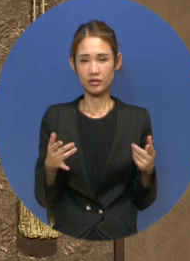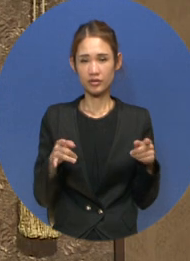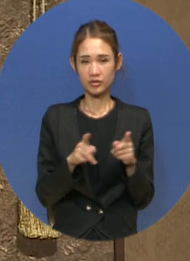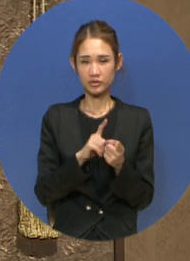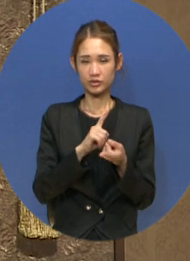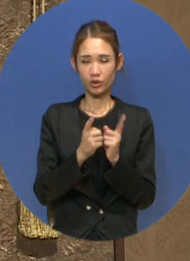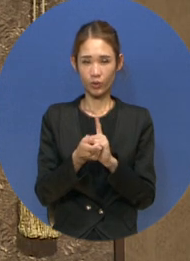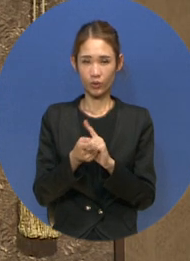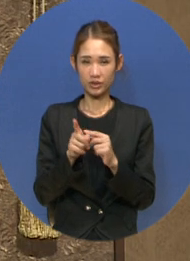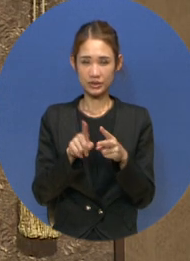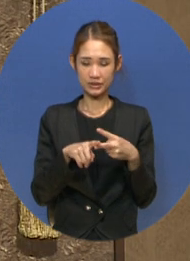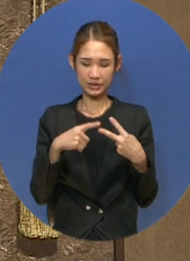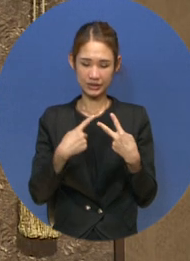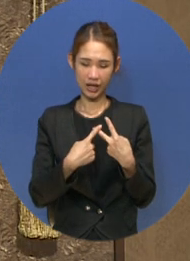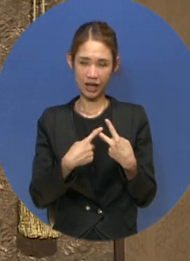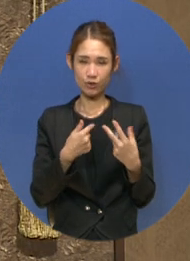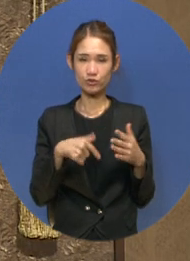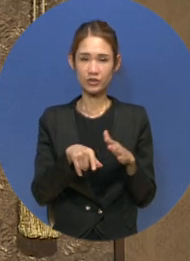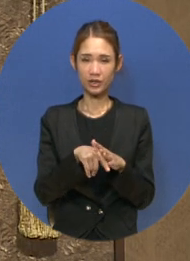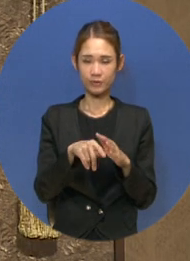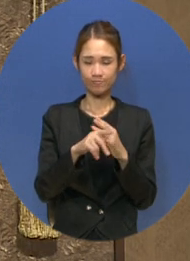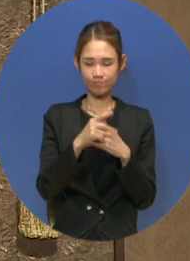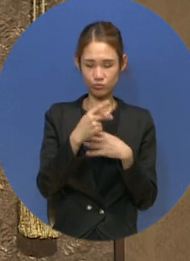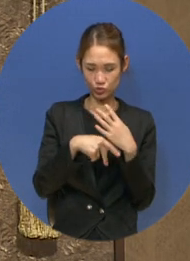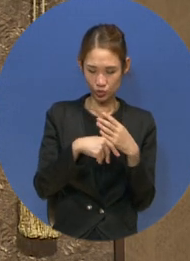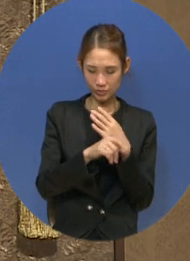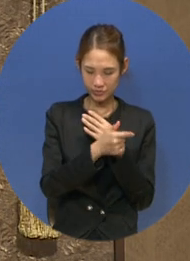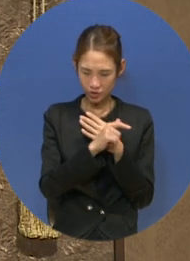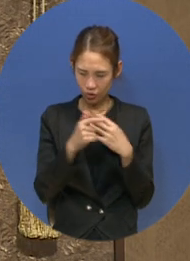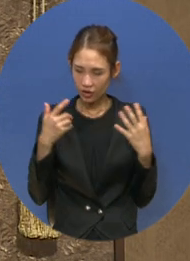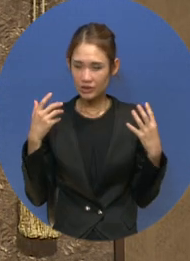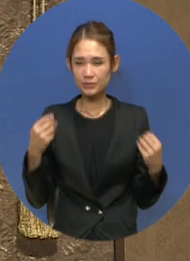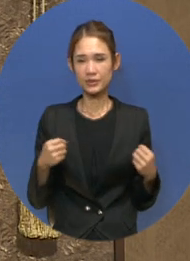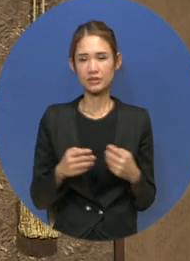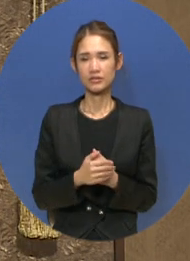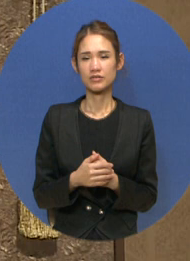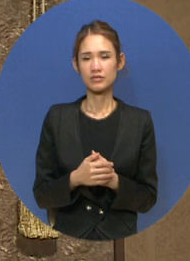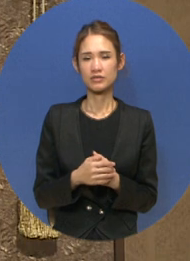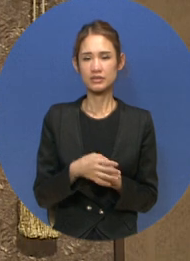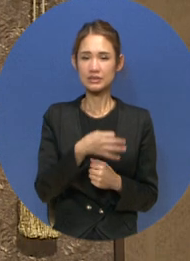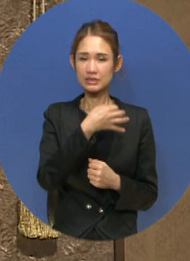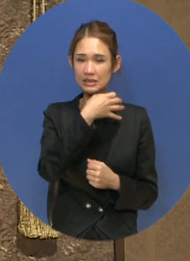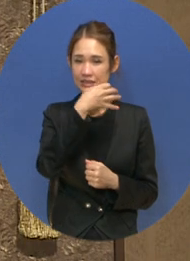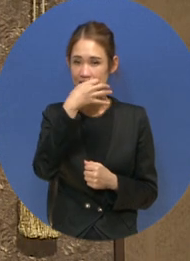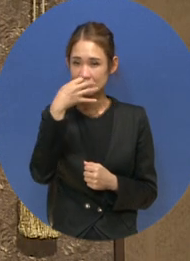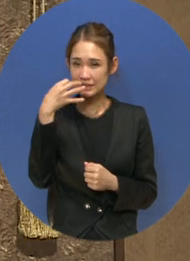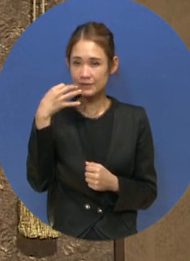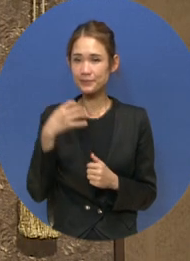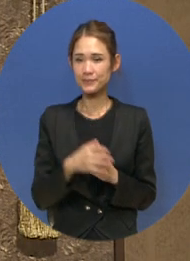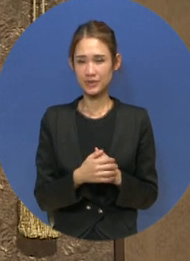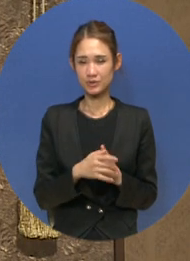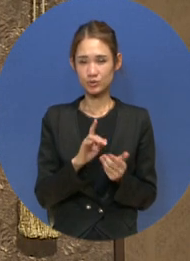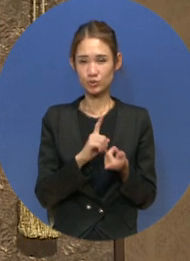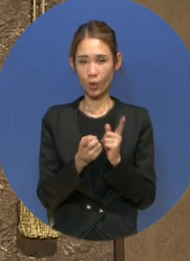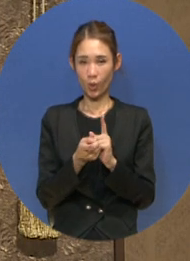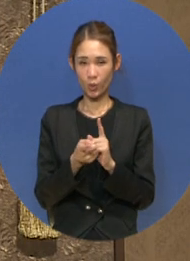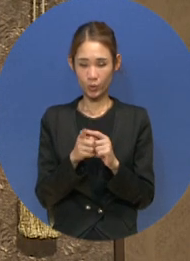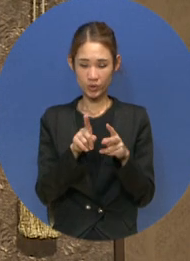간에 그 이해할 수 있는 다양한 프로그램들을 시행함으로써 예. 좀 흥미도 낼 수 있고 서로에